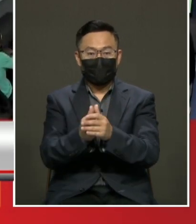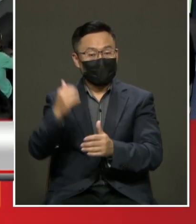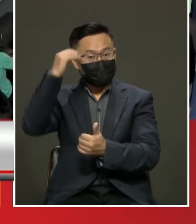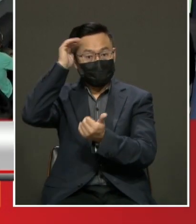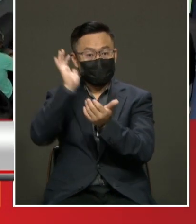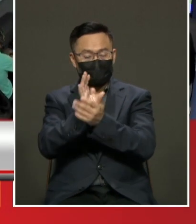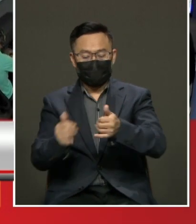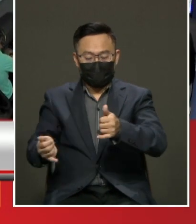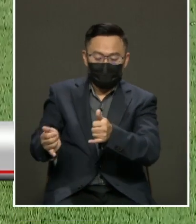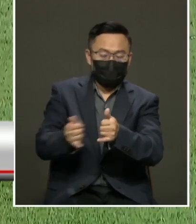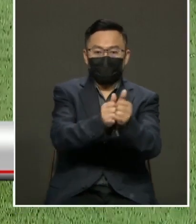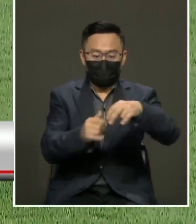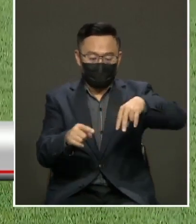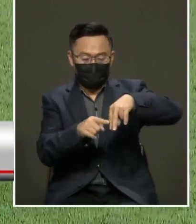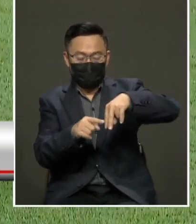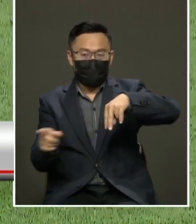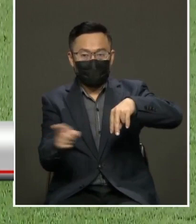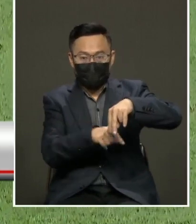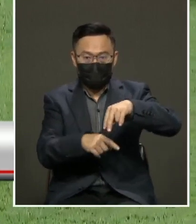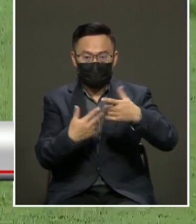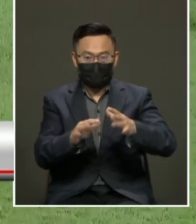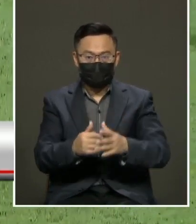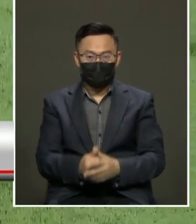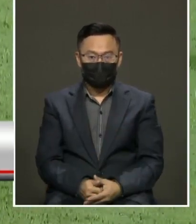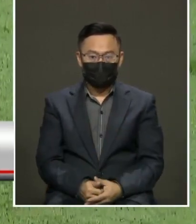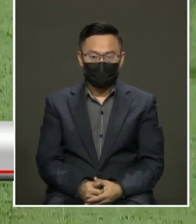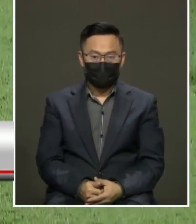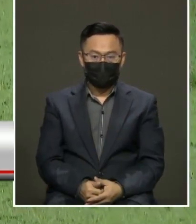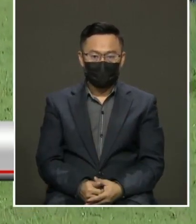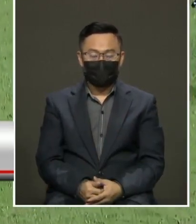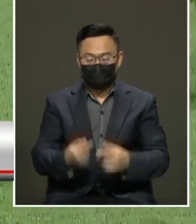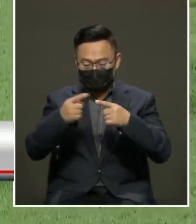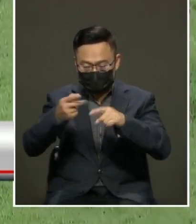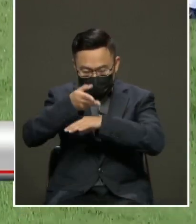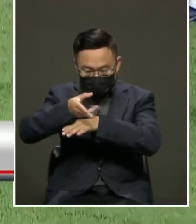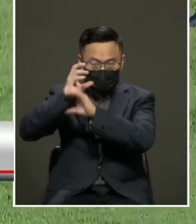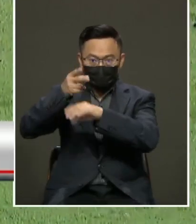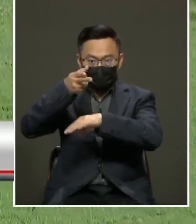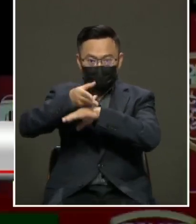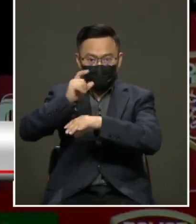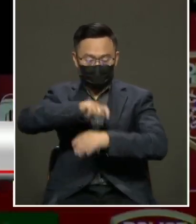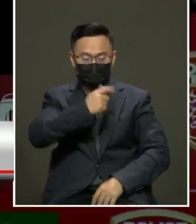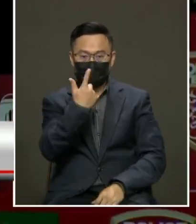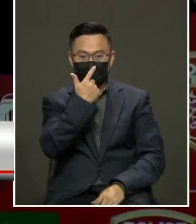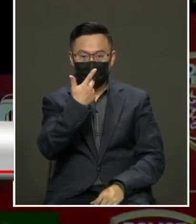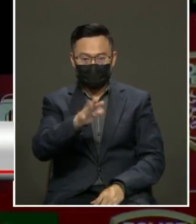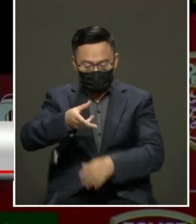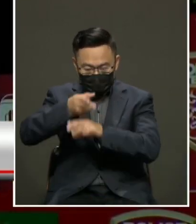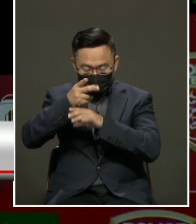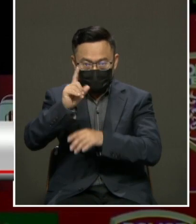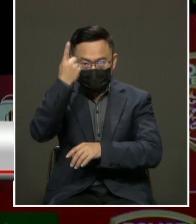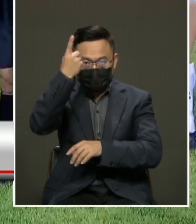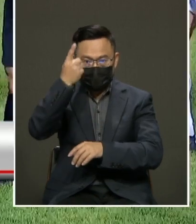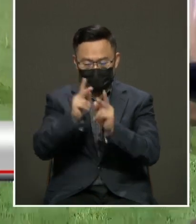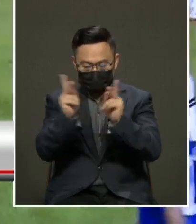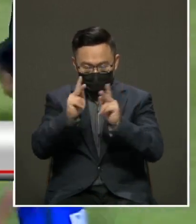แก้วตอนแรกผู้ตัดสินให้ใบแดงไปแล้วน ะ แล้วก็มีการไปเช็ค VAR ไปย้อนดูอีกครั้งนึงอ่ะเคลียร์กลับคำตัดสินให้เ